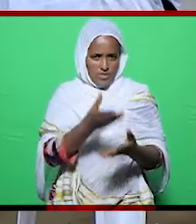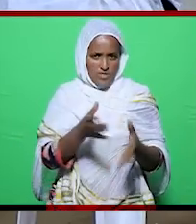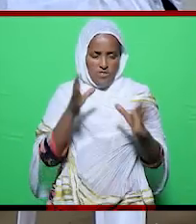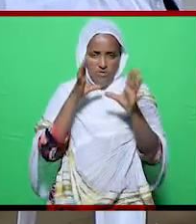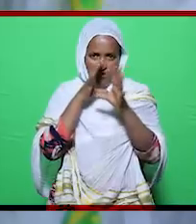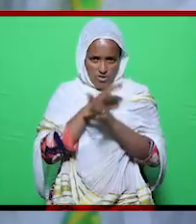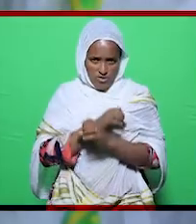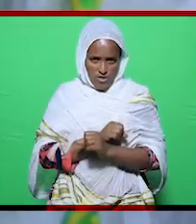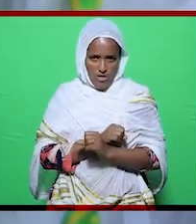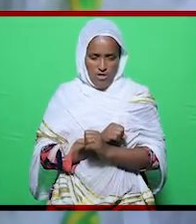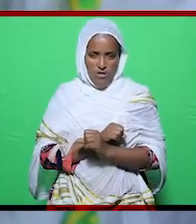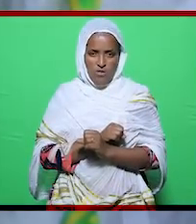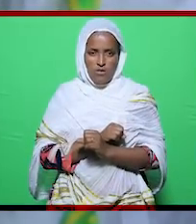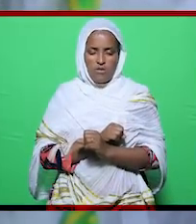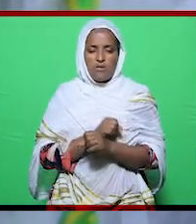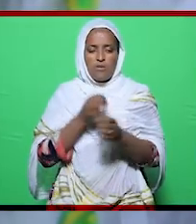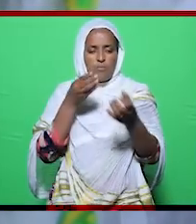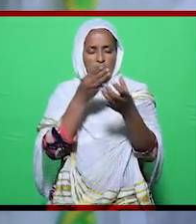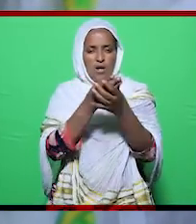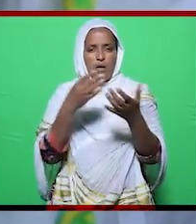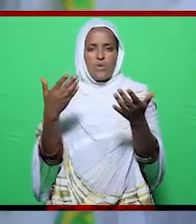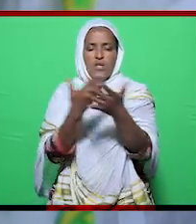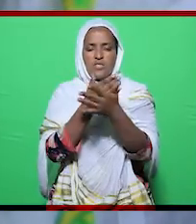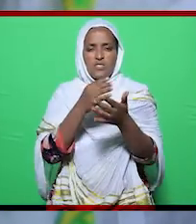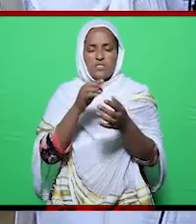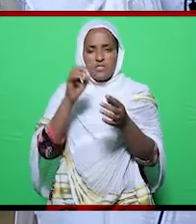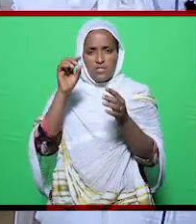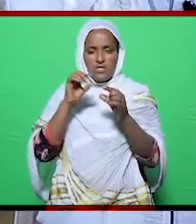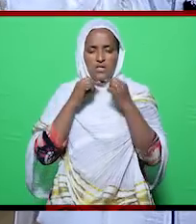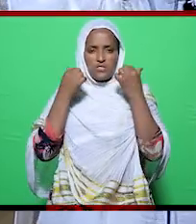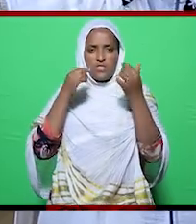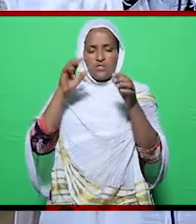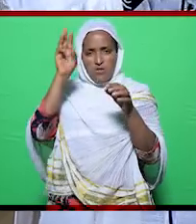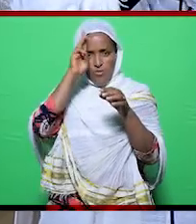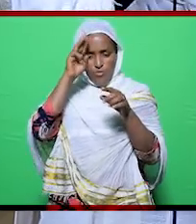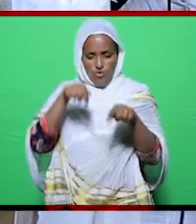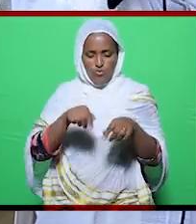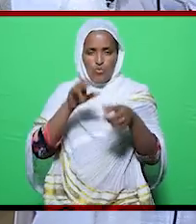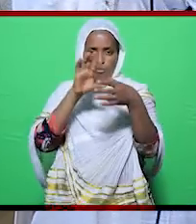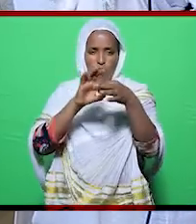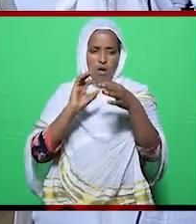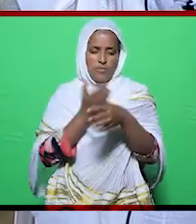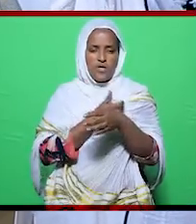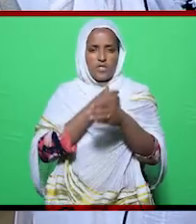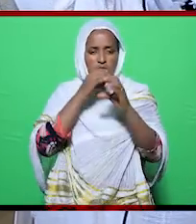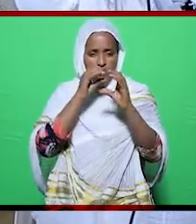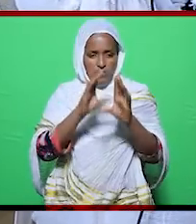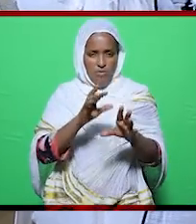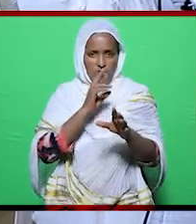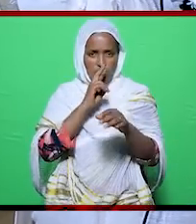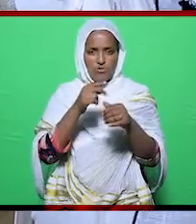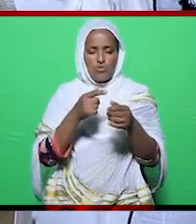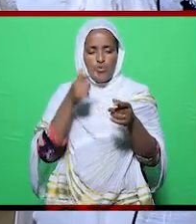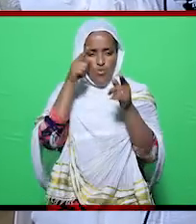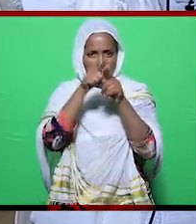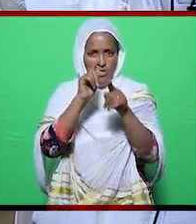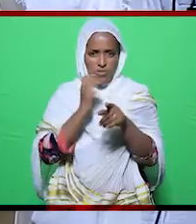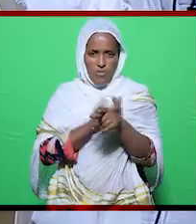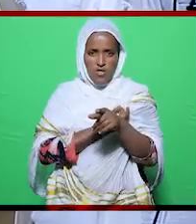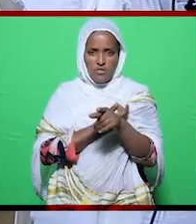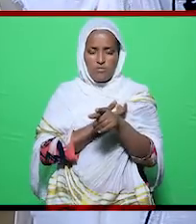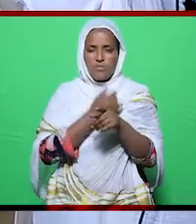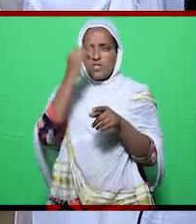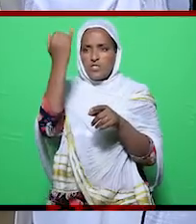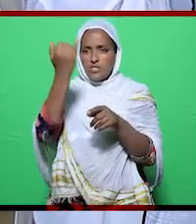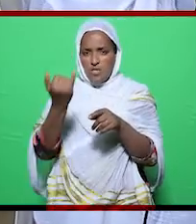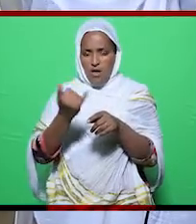ማድረግ ያስፈልጋል። እሺ፣ እግዚአብሔር ይስጥልን። ጨርሰናል። መጋቢ አዲስ ቀሲስ ሳሙኤል እዚሁ የማህበራችን